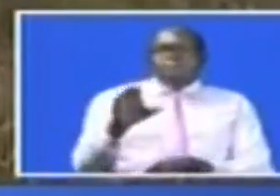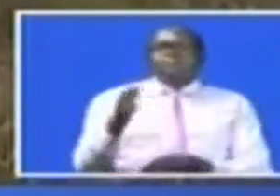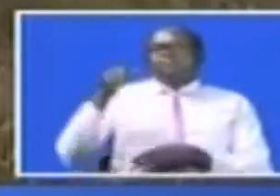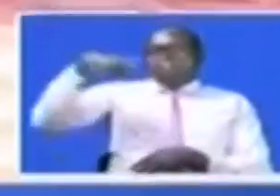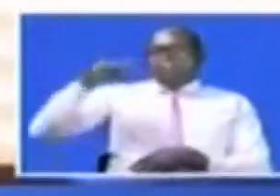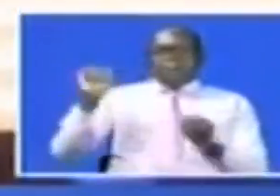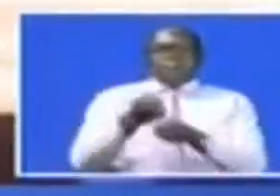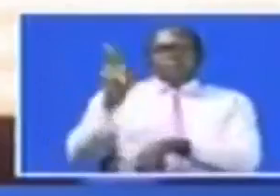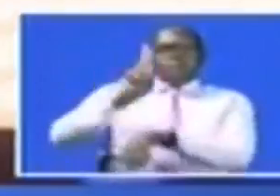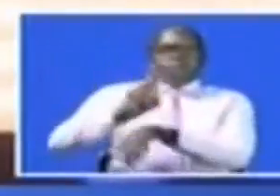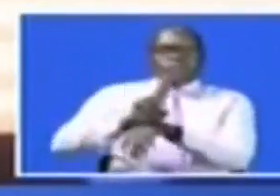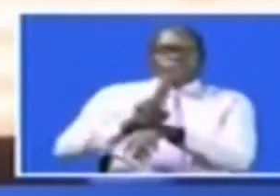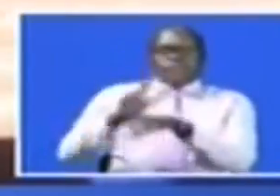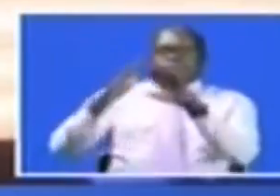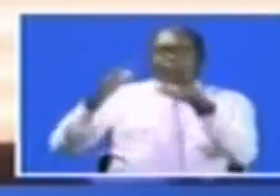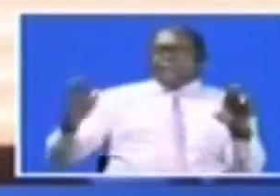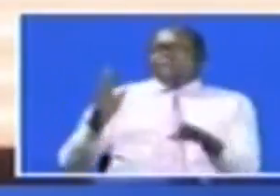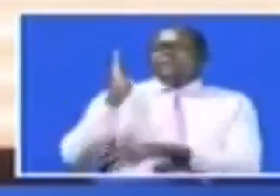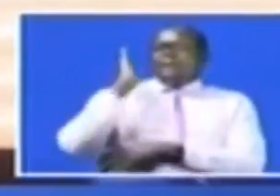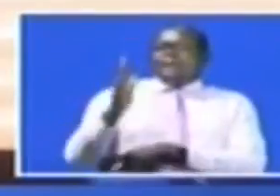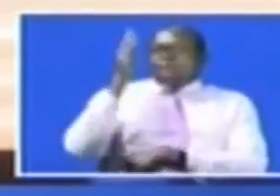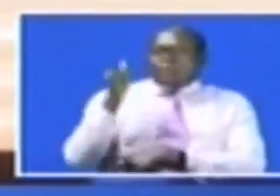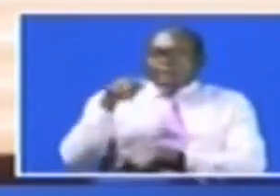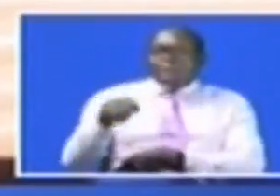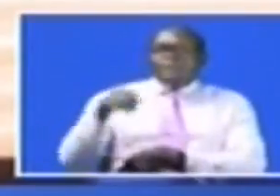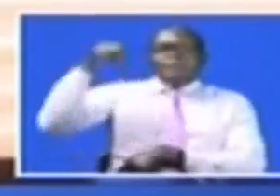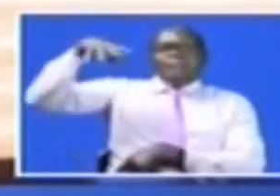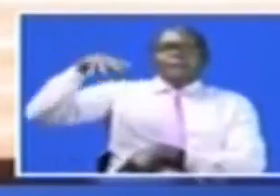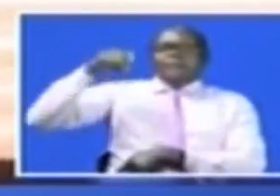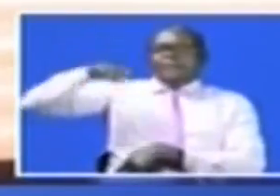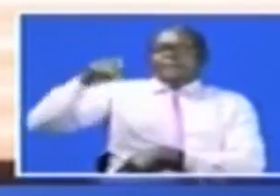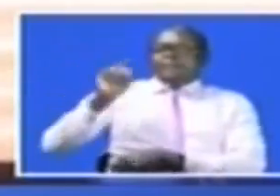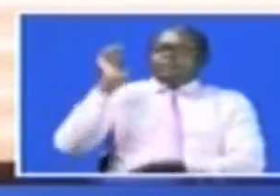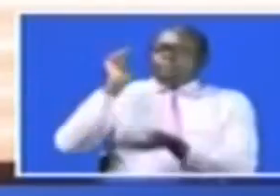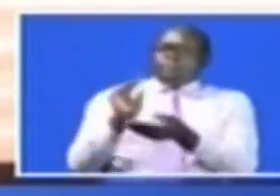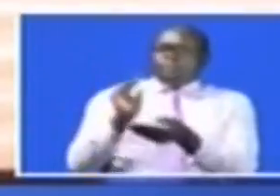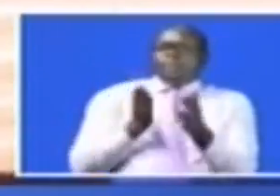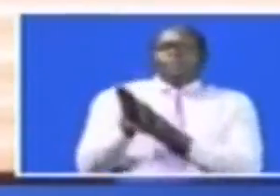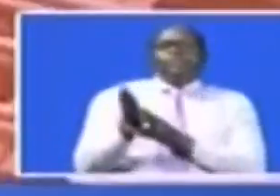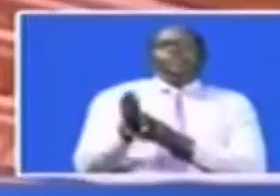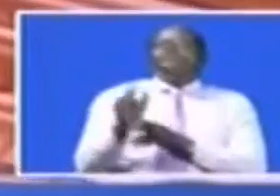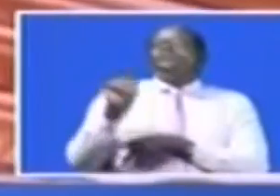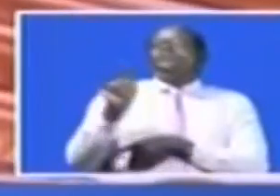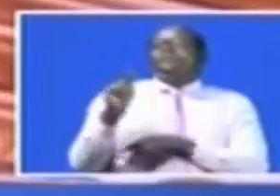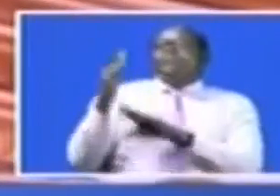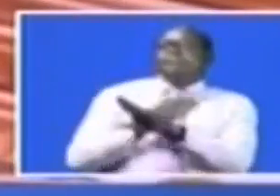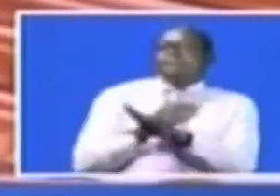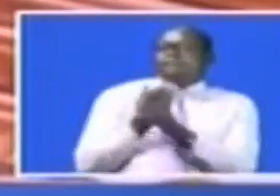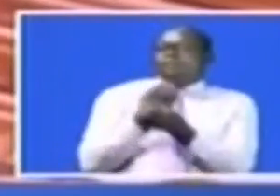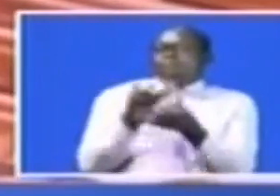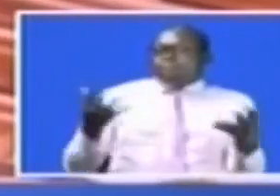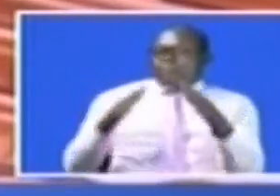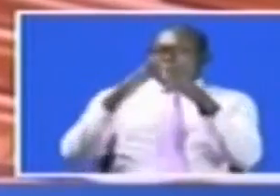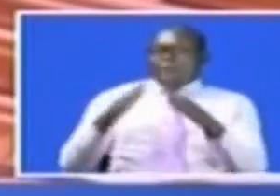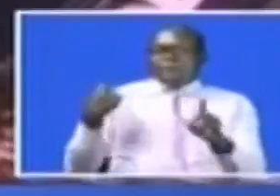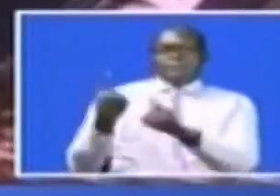kinatoa umeme ambao huwezi ukatumiwa nyumbani moja kwa moja kwa kuwa wingi wa umeme wake unahitaji kushushwa chini na transformer kabla ya